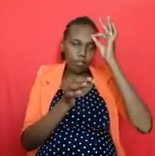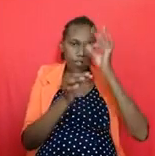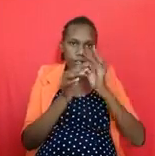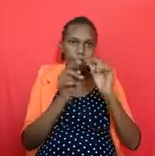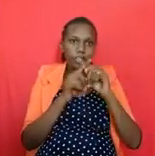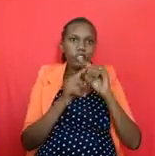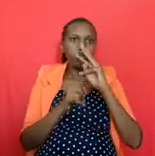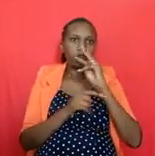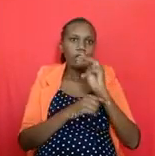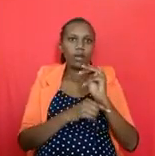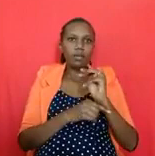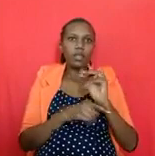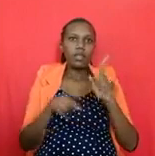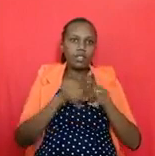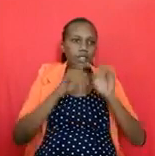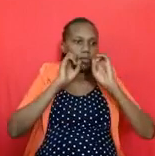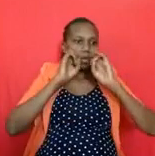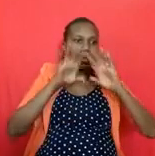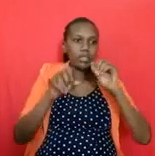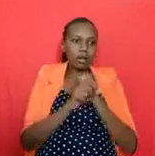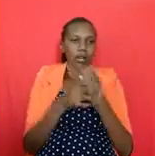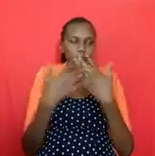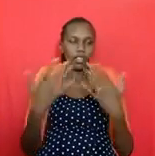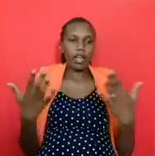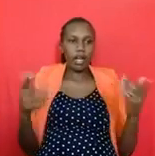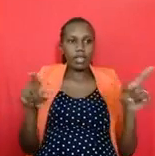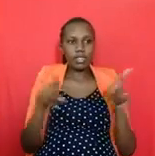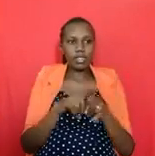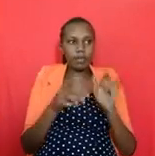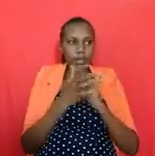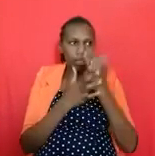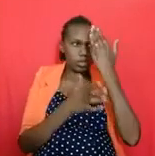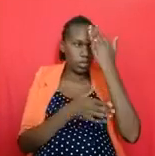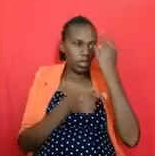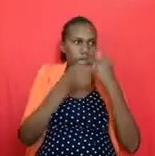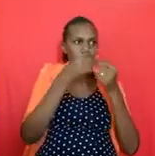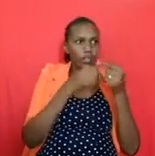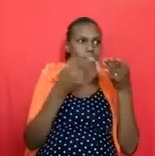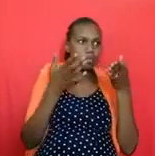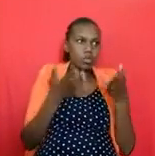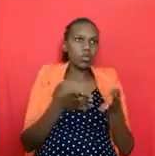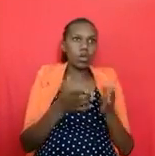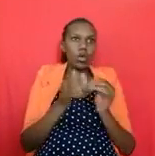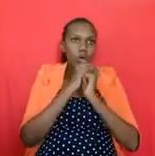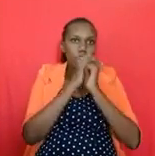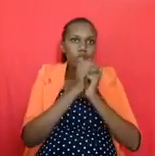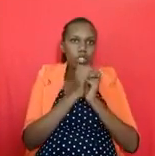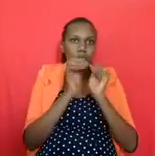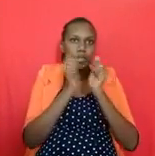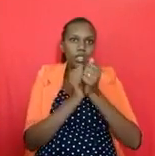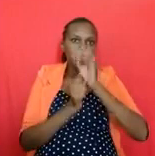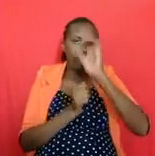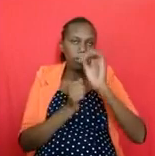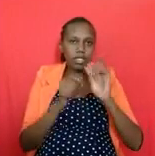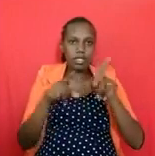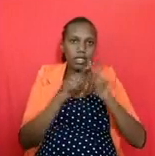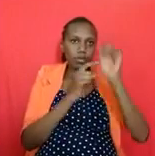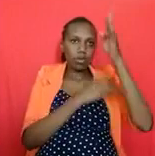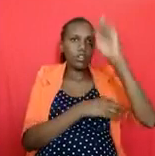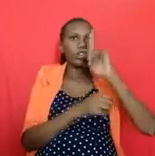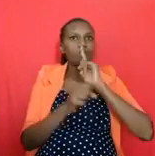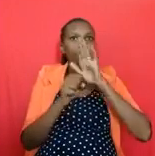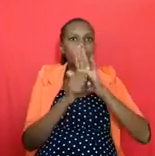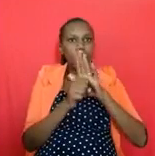kũrĩ aya ũkarathima wĩra wa moko mao na nĩkĩo mokĩte gũgũtĩa na gĩcunjĩ gĩa ikũmi na tondũ Ngai nĩ